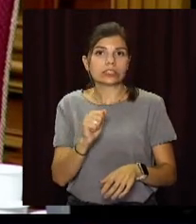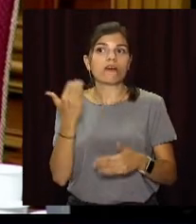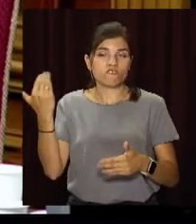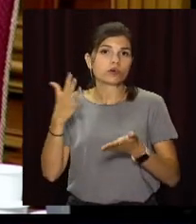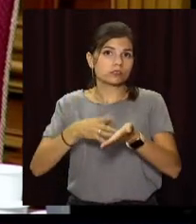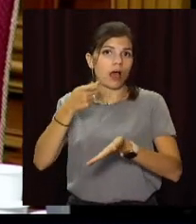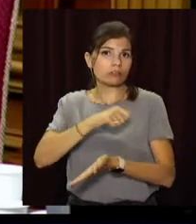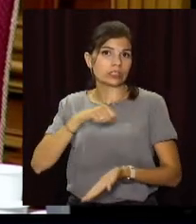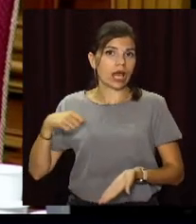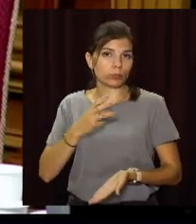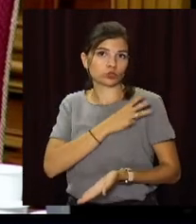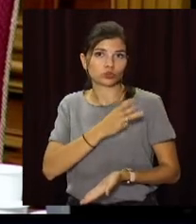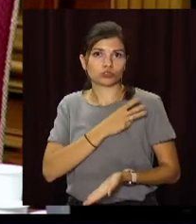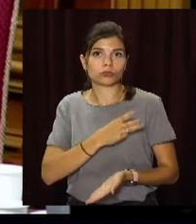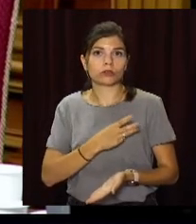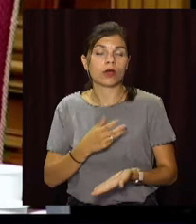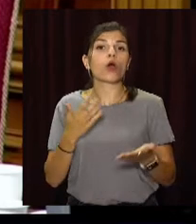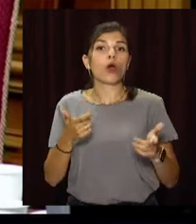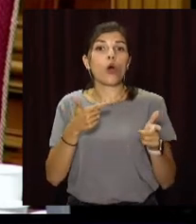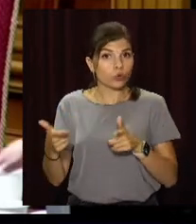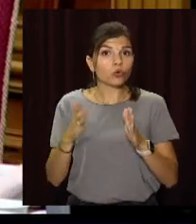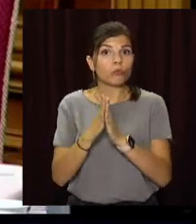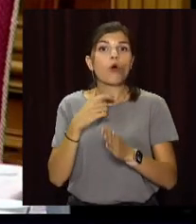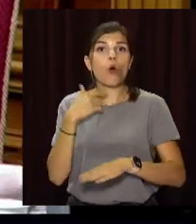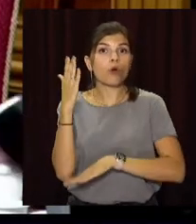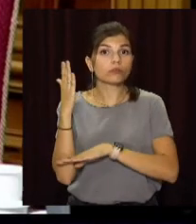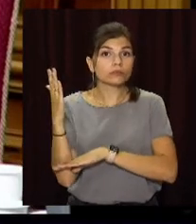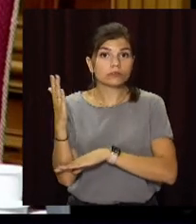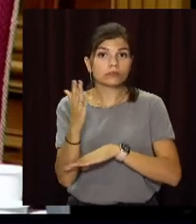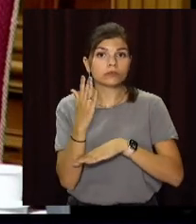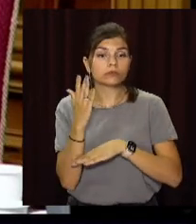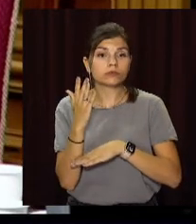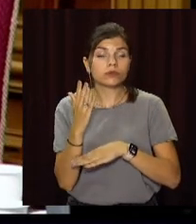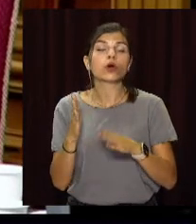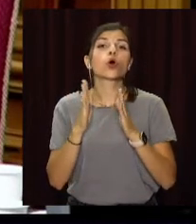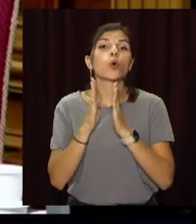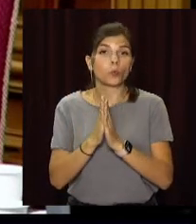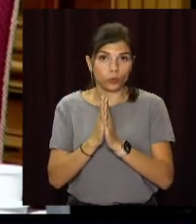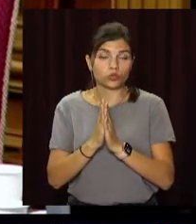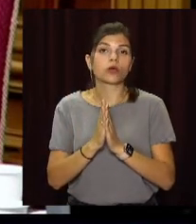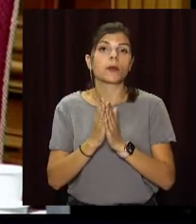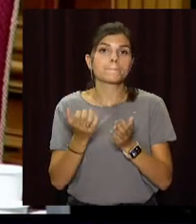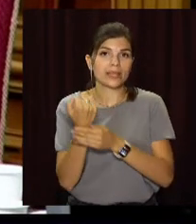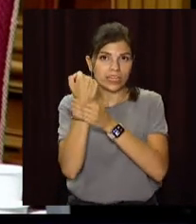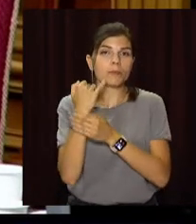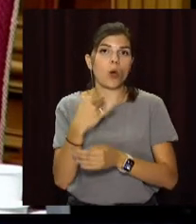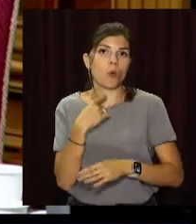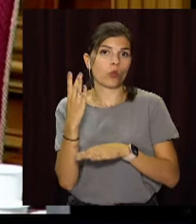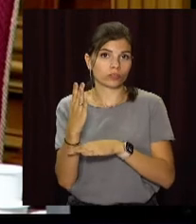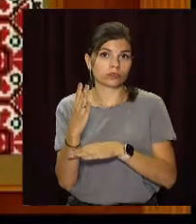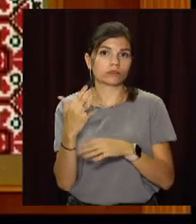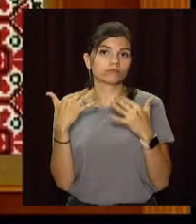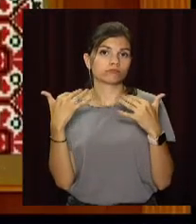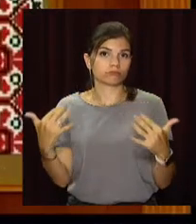ним заявою про відставку. Готові голосувати? Прошу підтримати та проголосувати.